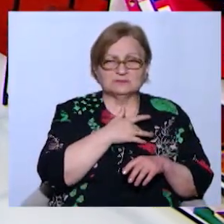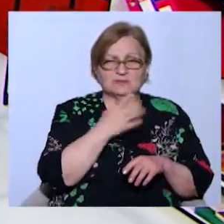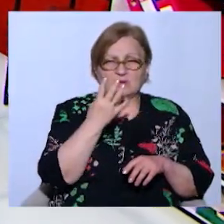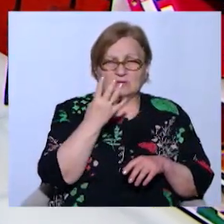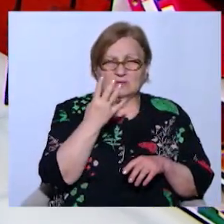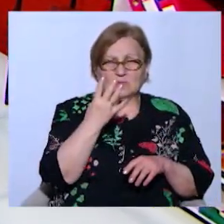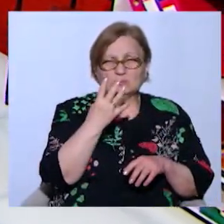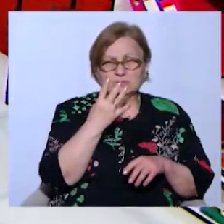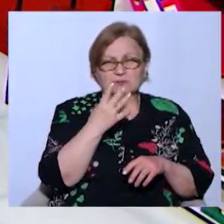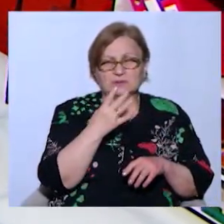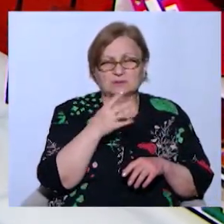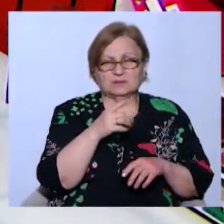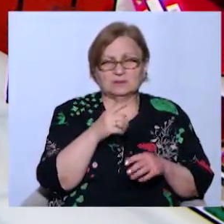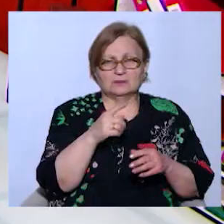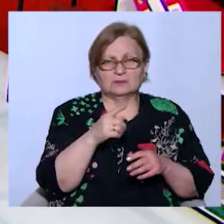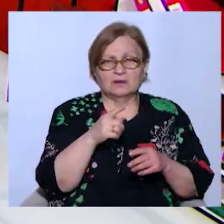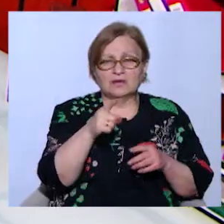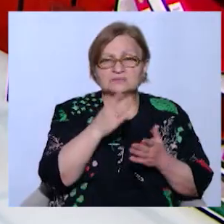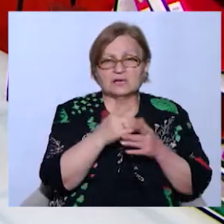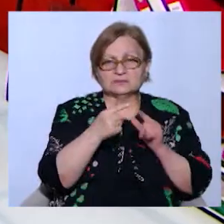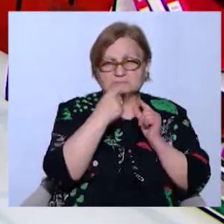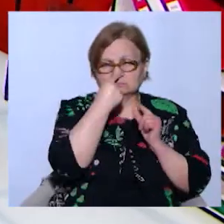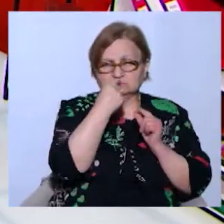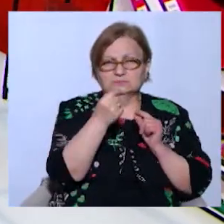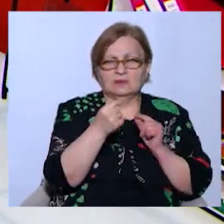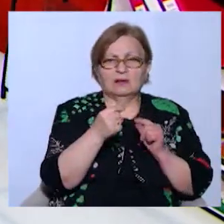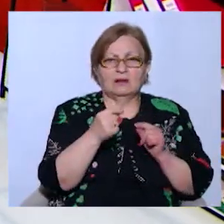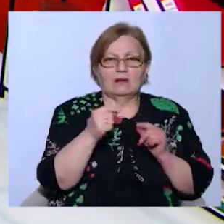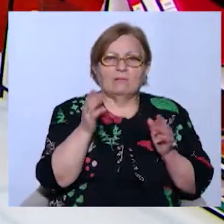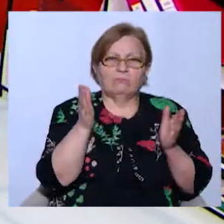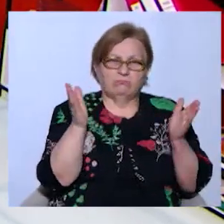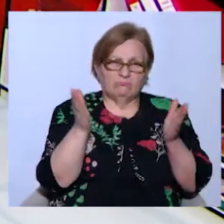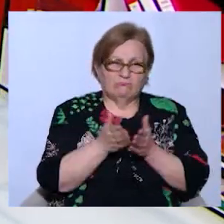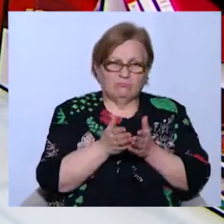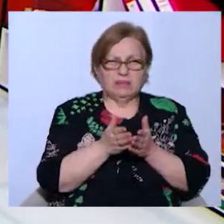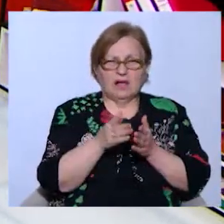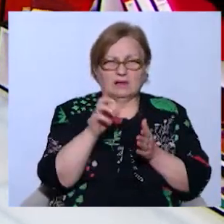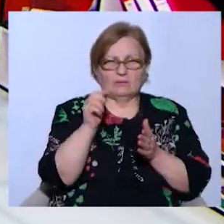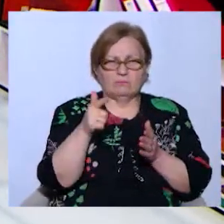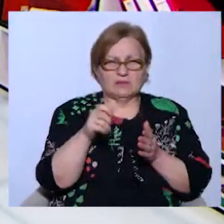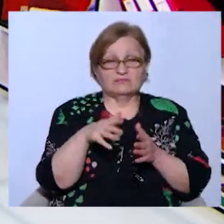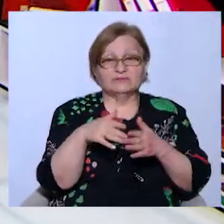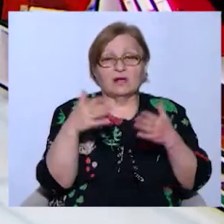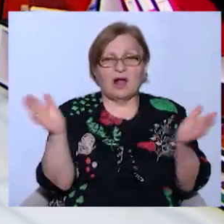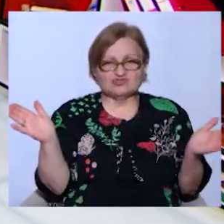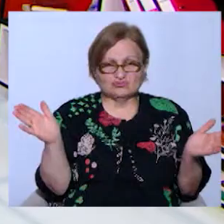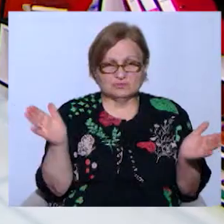ოთხი ტიპის კუთხეს. ეს არის მახვილი, მართი, ბლაგვი და გაშლილი. და